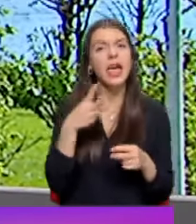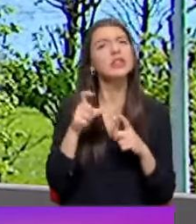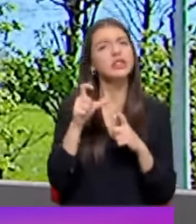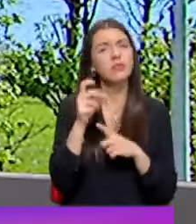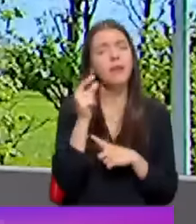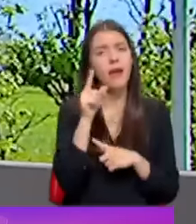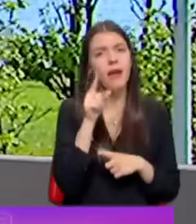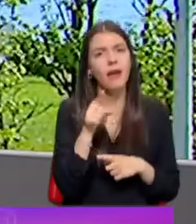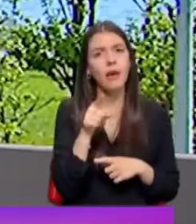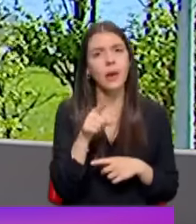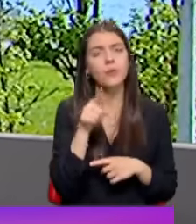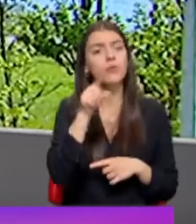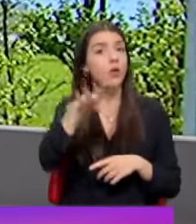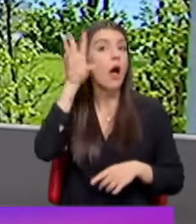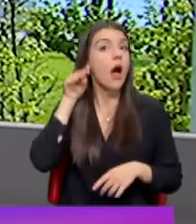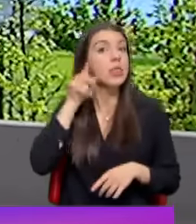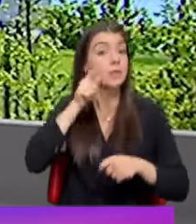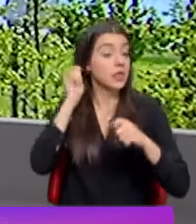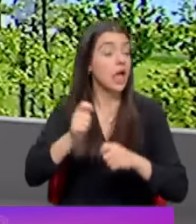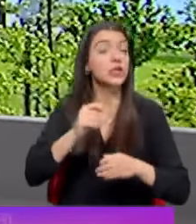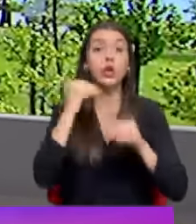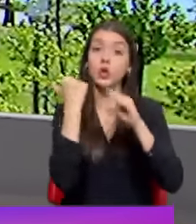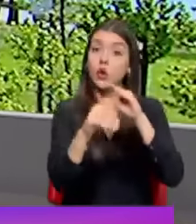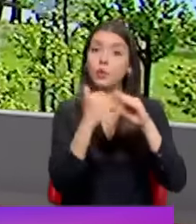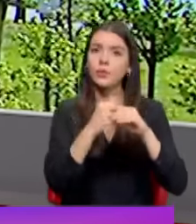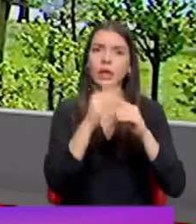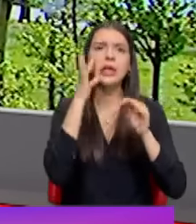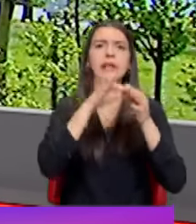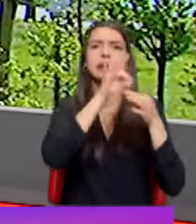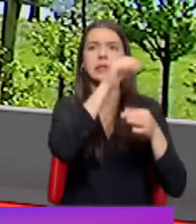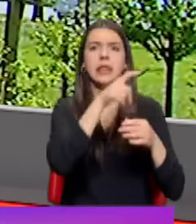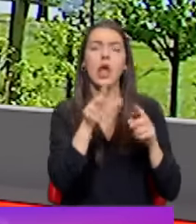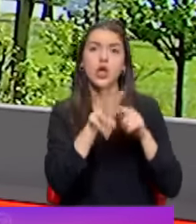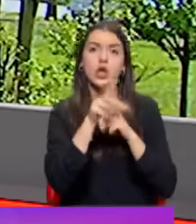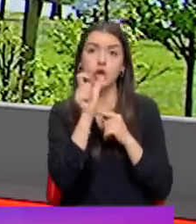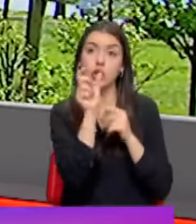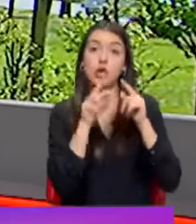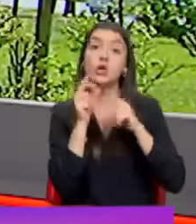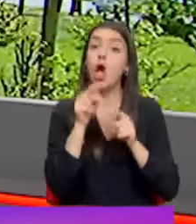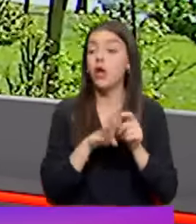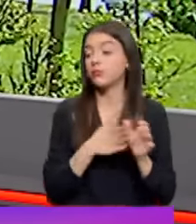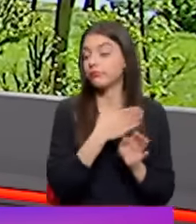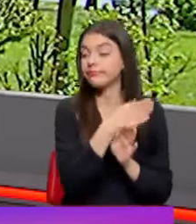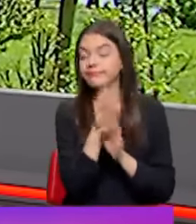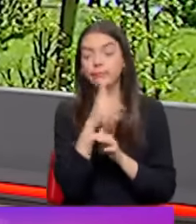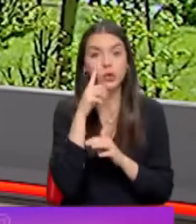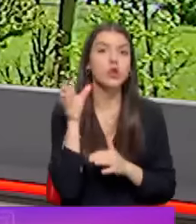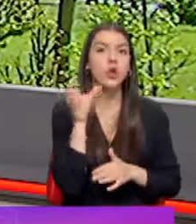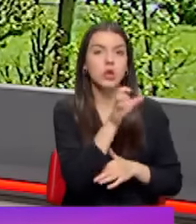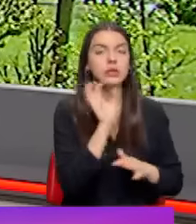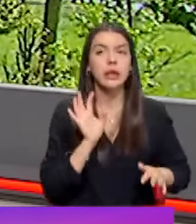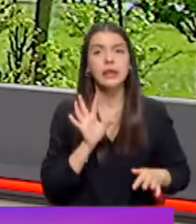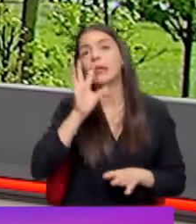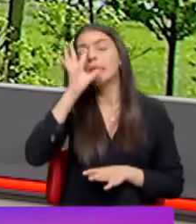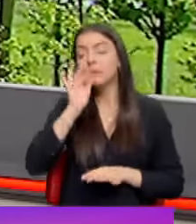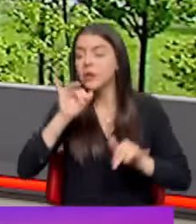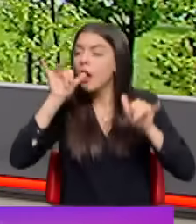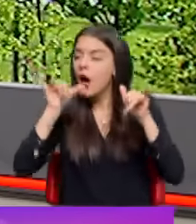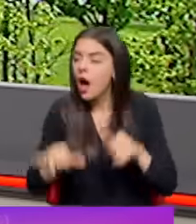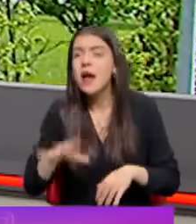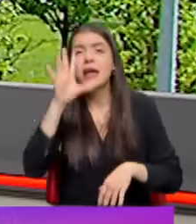gerçekten yorumlarıyla kitlelere yön verebilen birisi olduğunu ortaya koydu. Ve aynı zamanda kimisi haklı bulsa